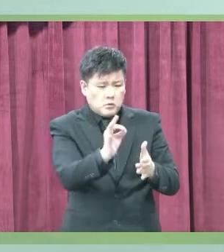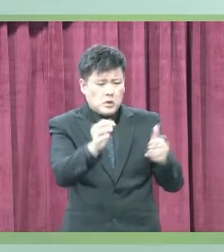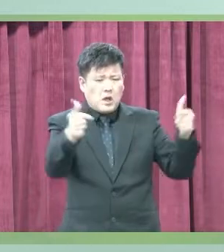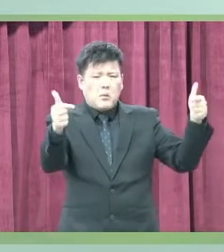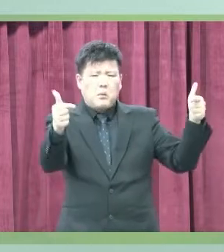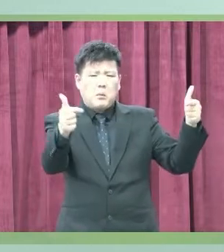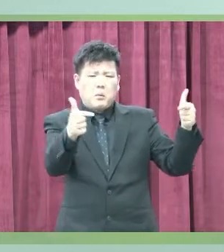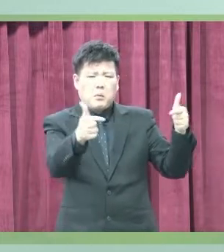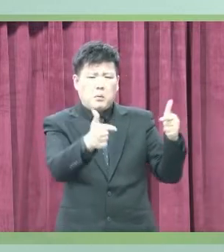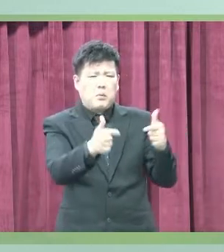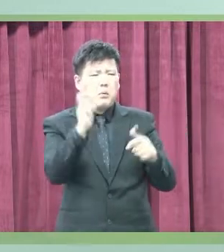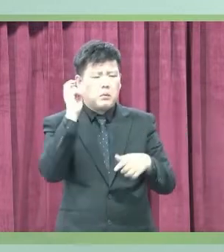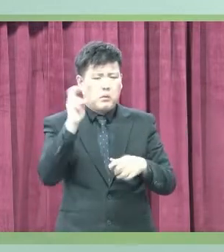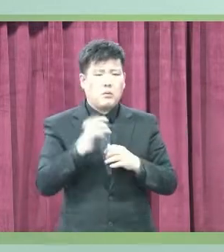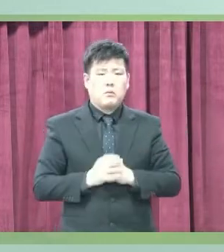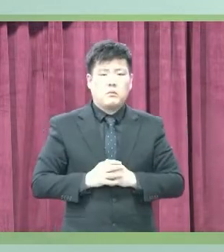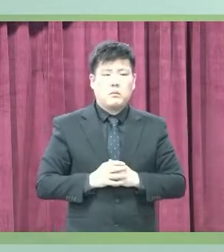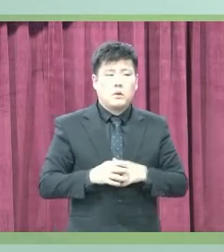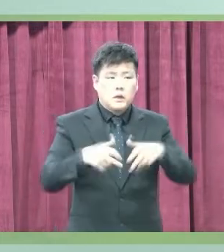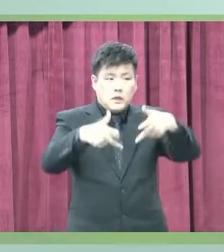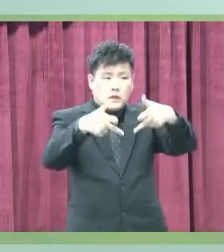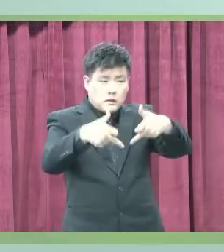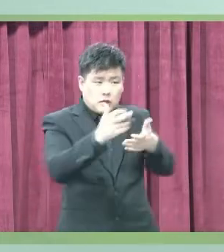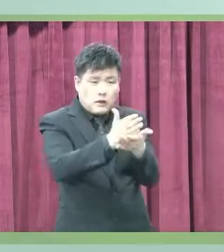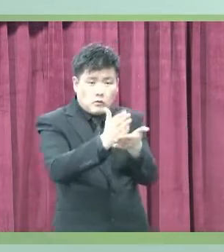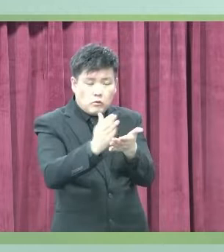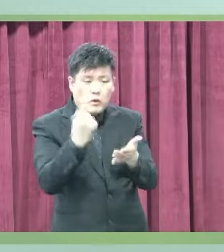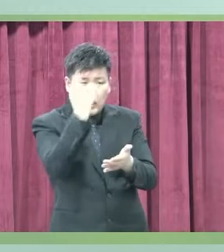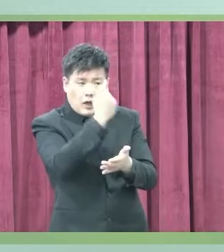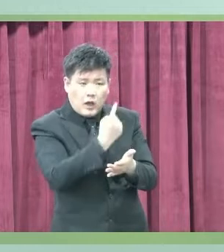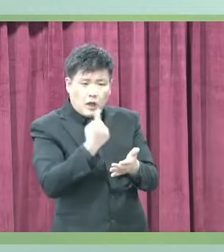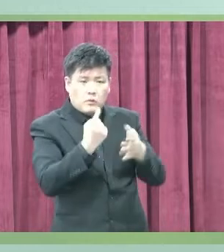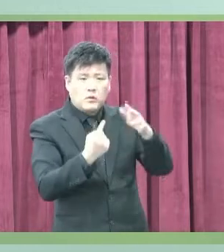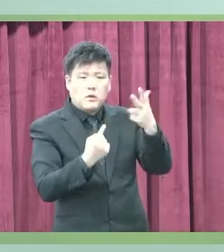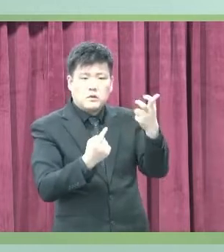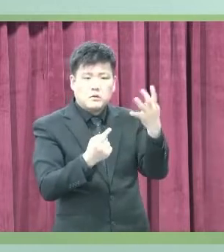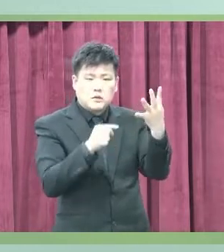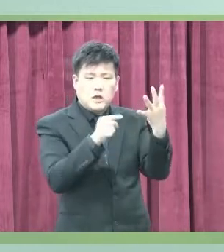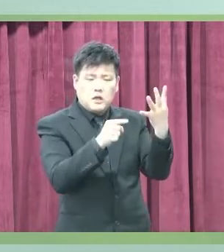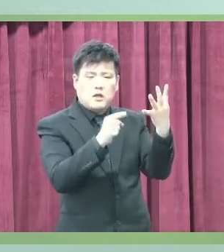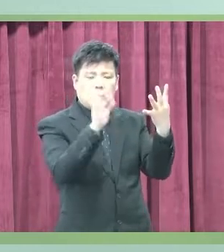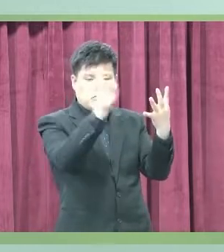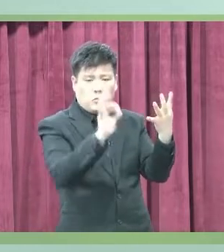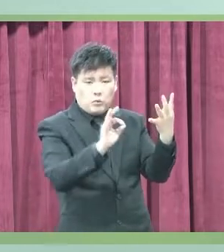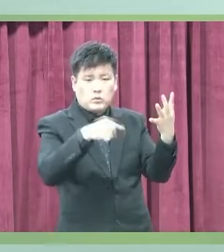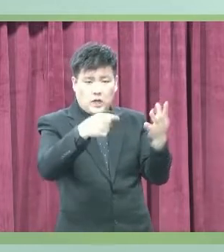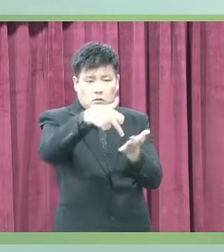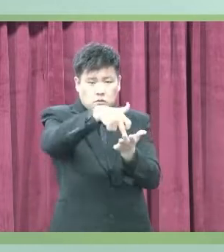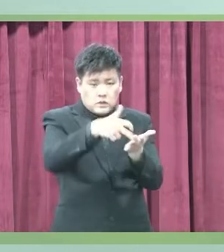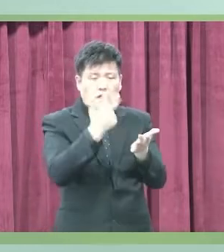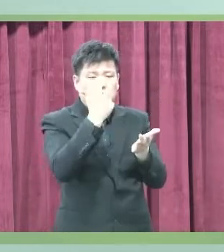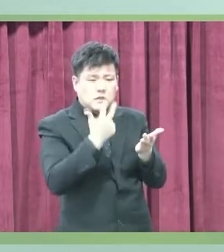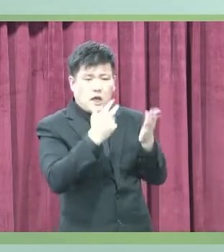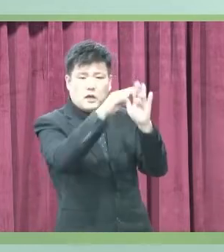장애 유형별로는 안면이 74.3%로 가장 높은 수검률을 보이고 있고 다음 지체장애, 시각장애